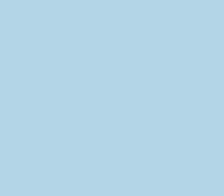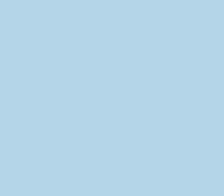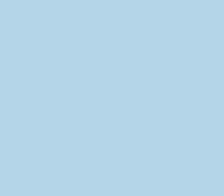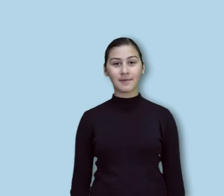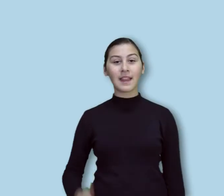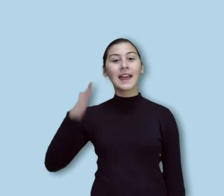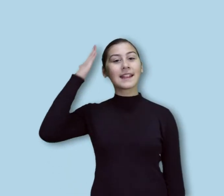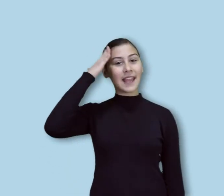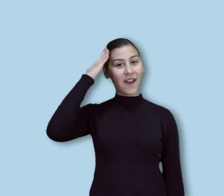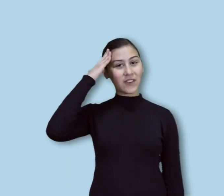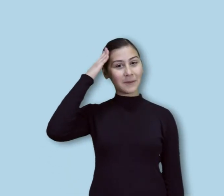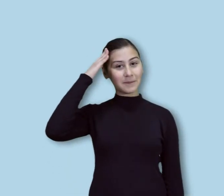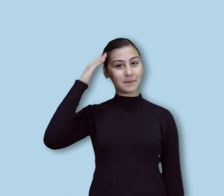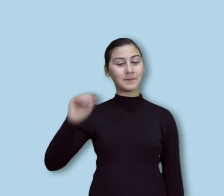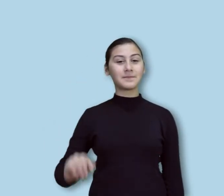თავი.